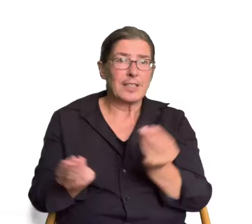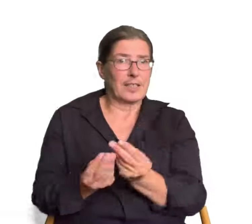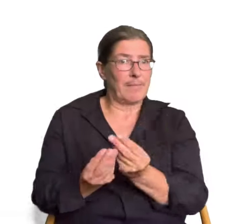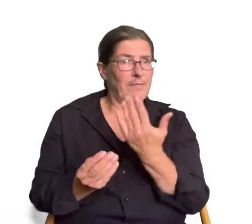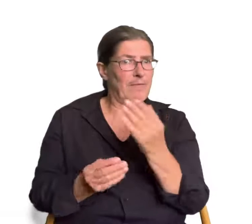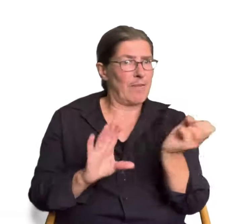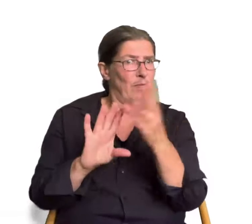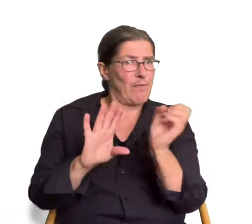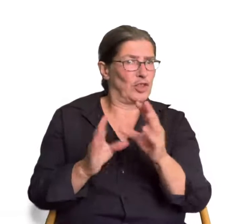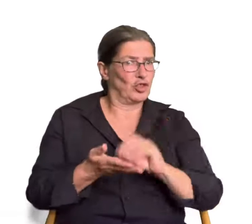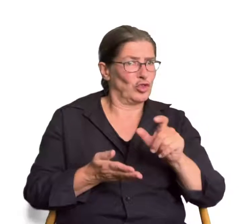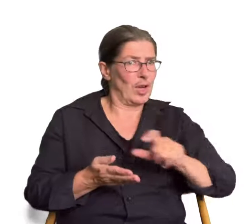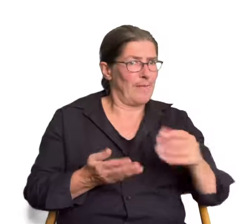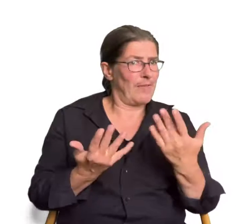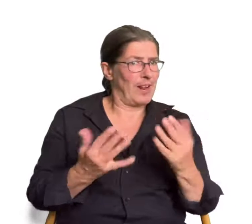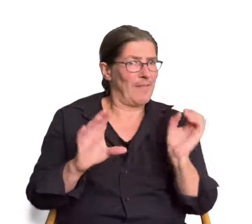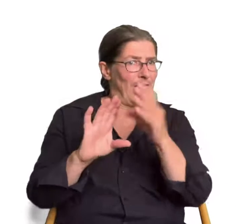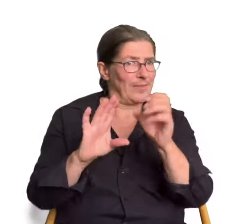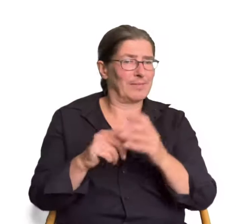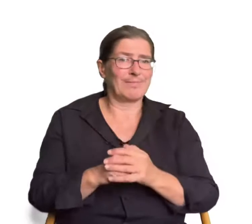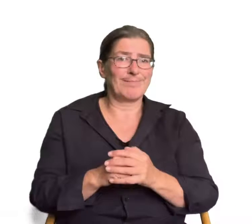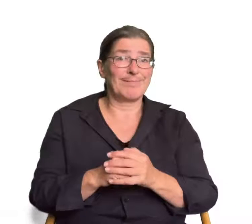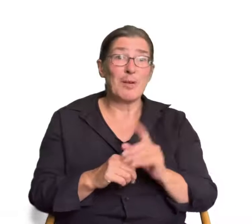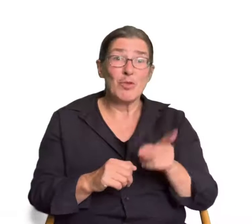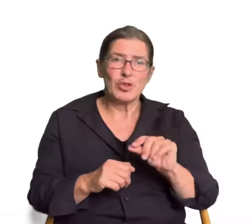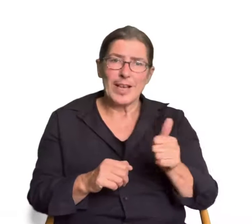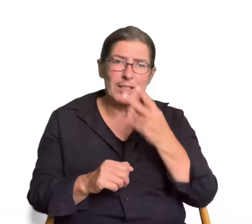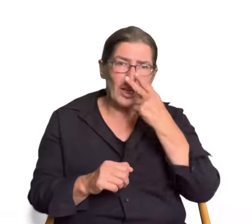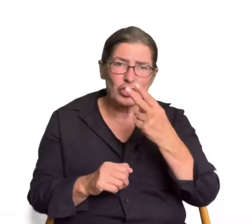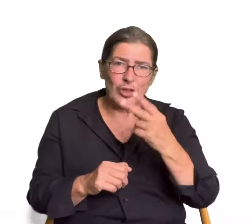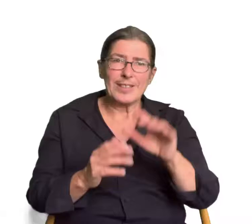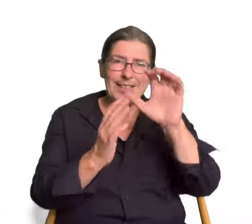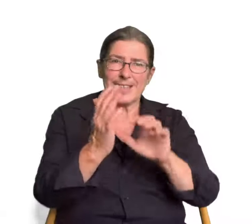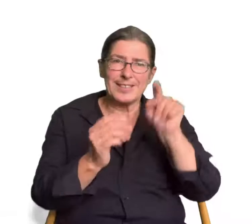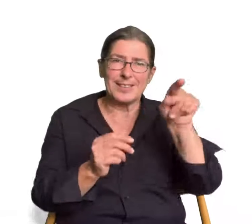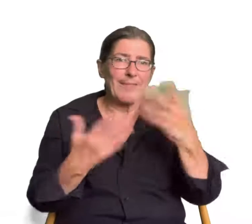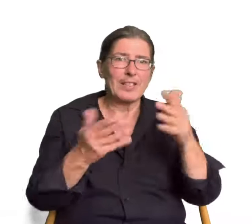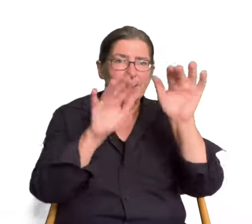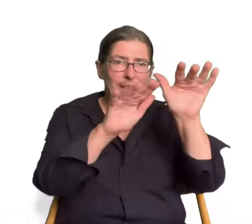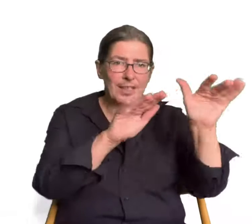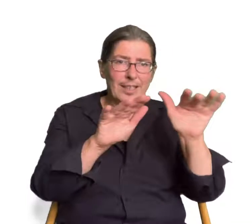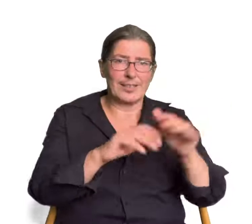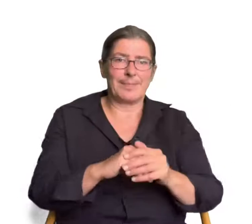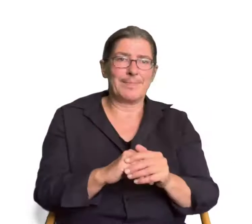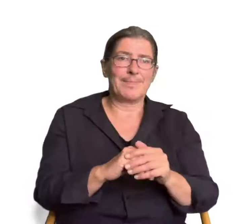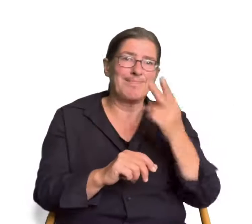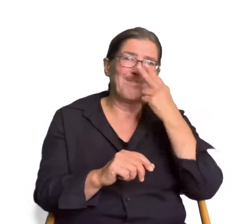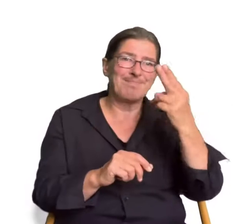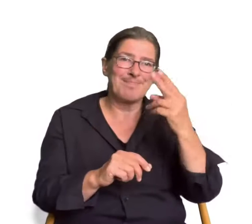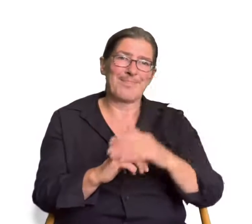die Schülerinnen insgesamt? Da müssen wir uns zuerst mal anschauen, in dem Text, was gegeben